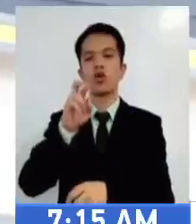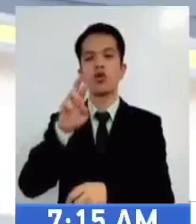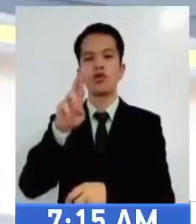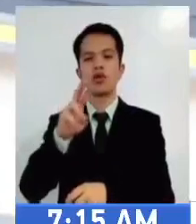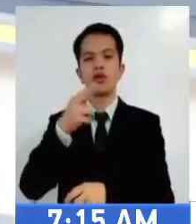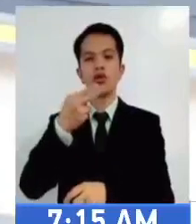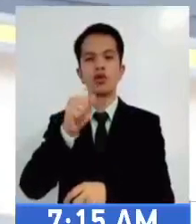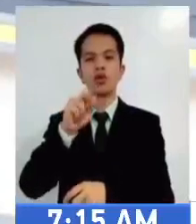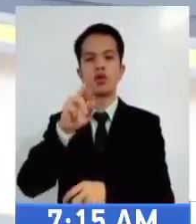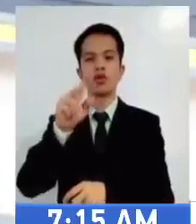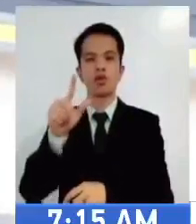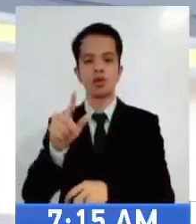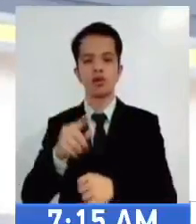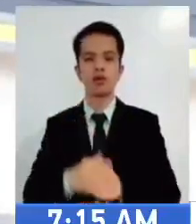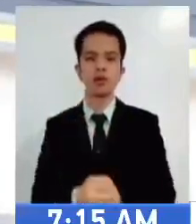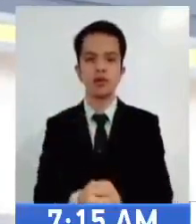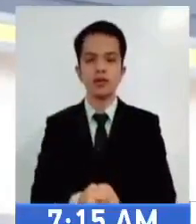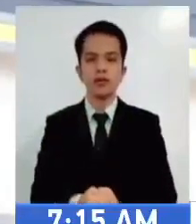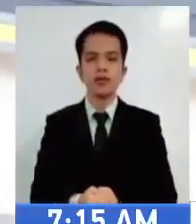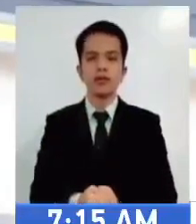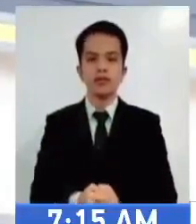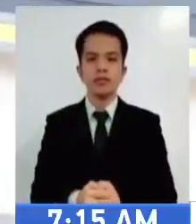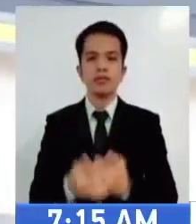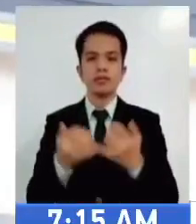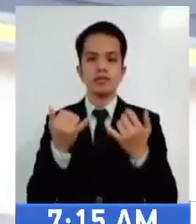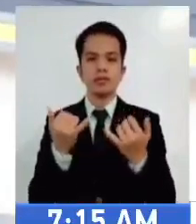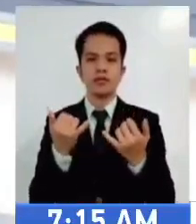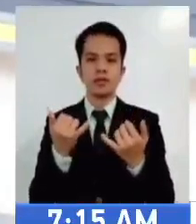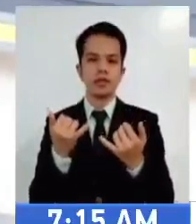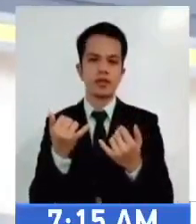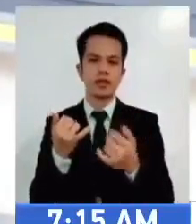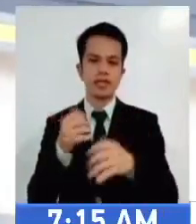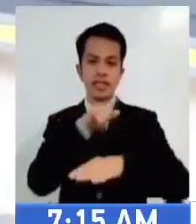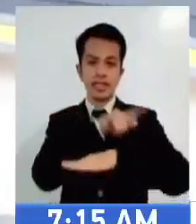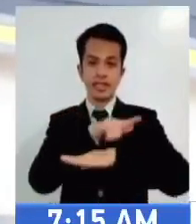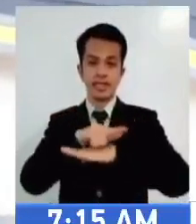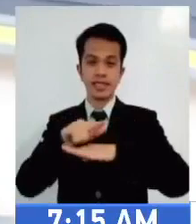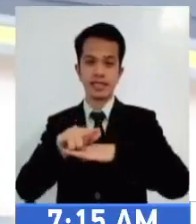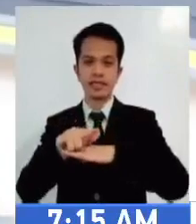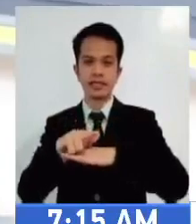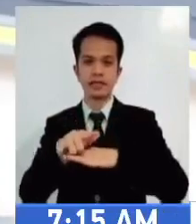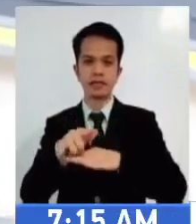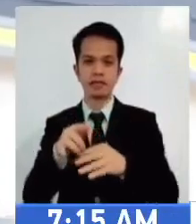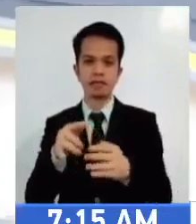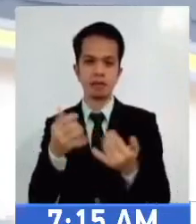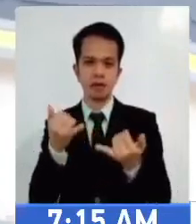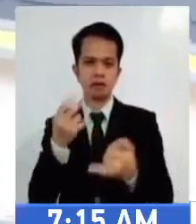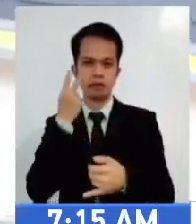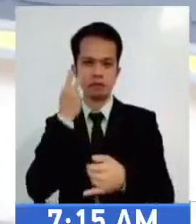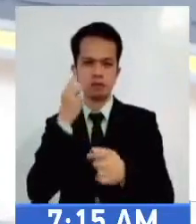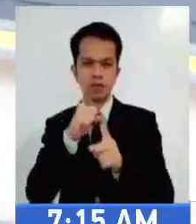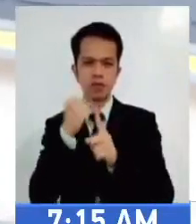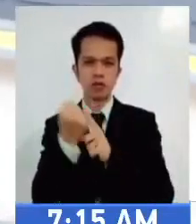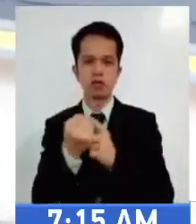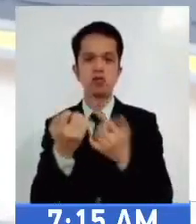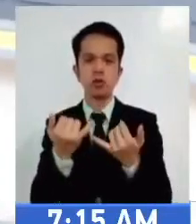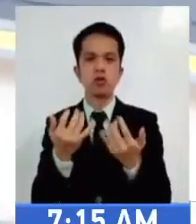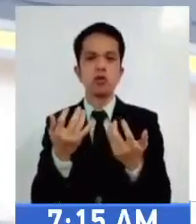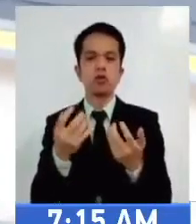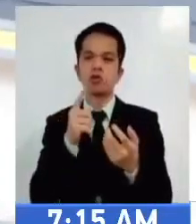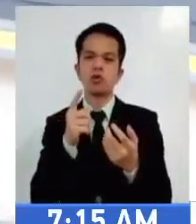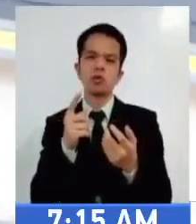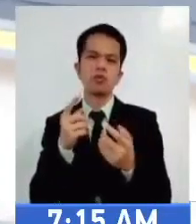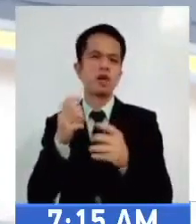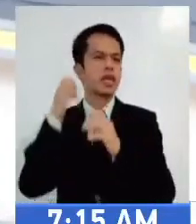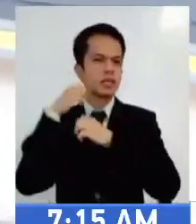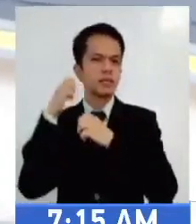Mang ilan-ilan ng pasahero sa NAIA na uuwi sa probinsya para sa Holy Week. Inunahan na raw nilang inaasang pagdagsan ng mga pasahero sa susunod na